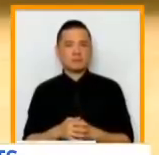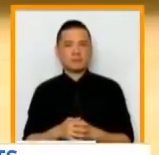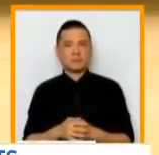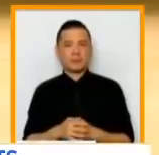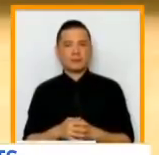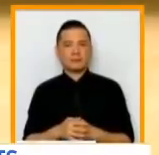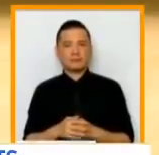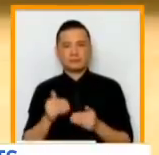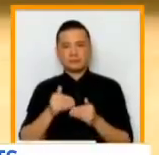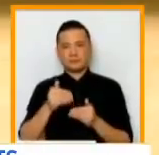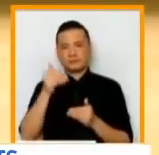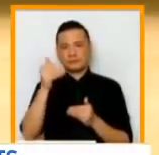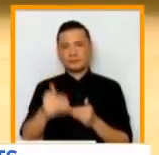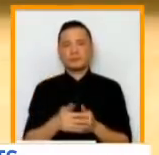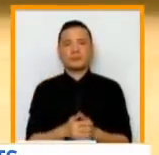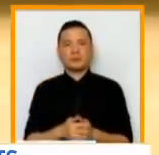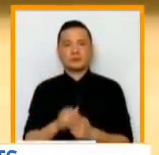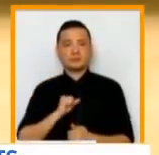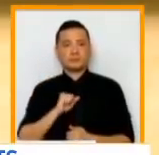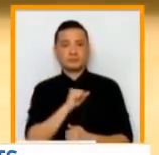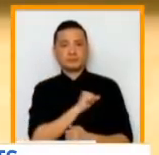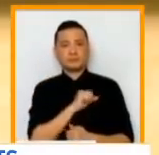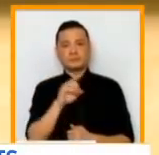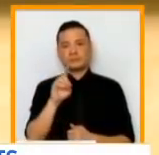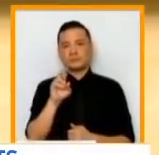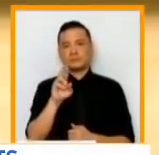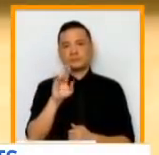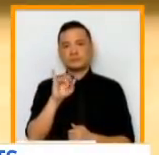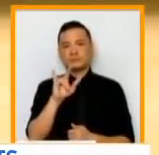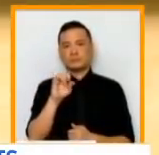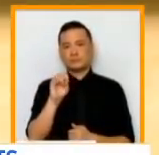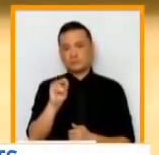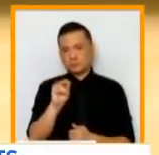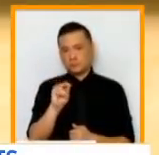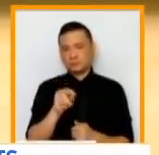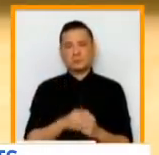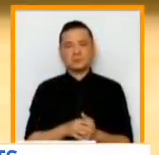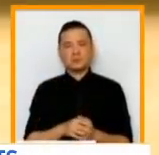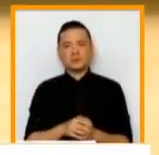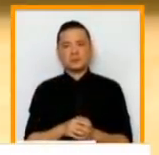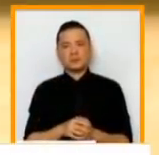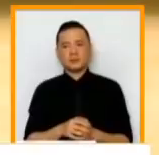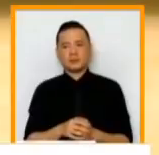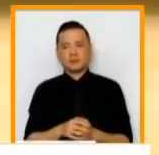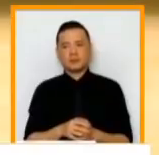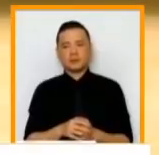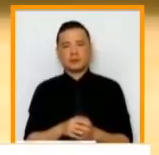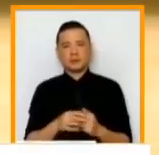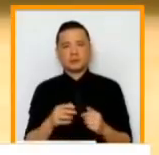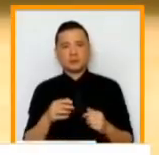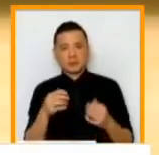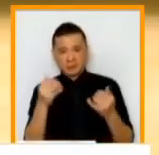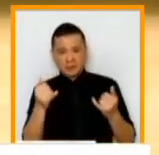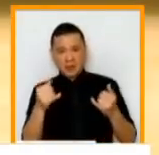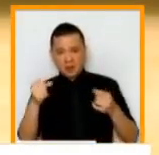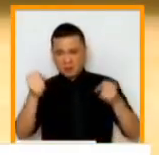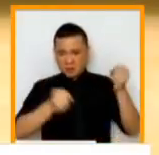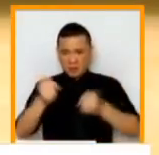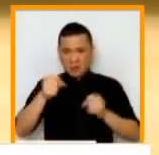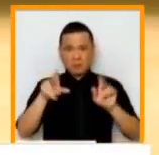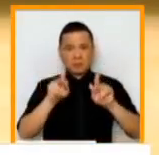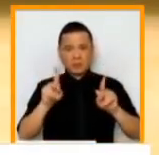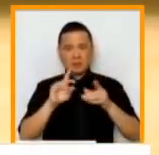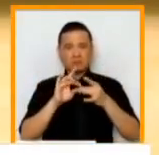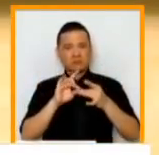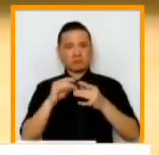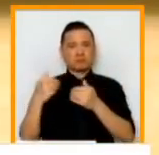Sinusulong ni Senator Franklin Drilon na ma-issue ng hold departure order ang mga nadadawit sa umani overpriced medical supplies. Ang Malacanang naman